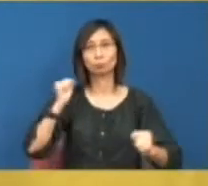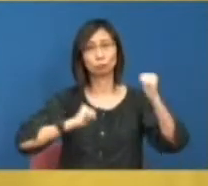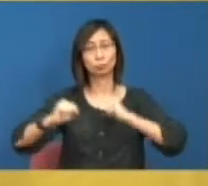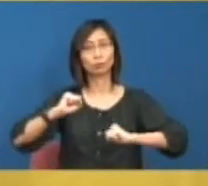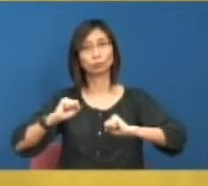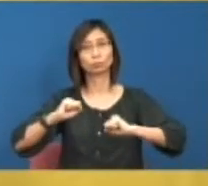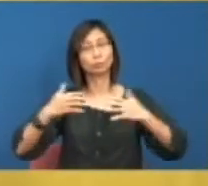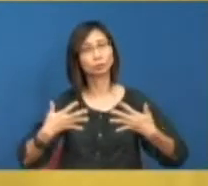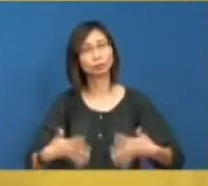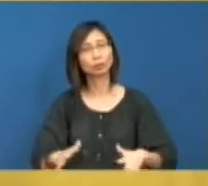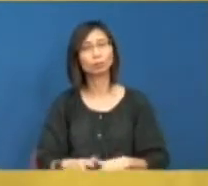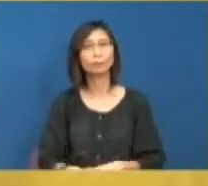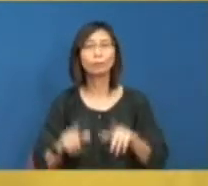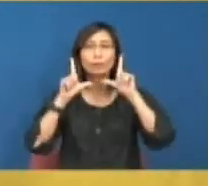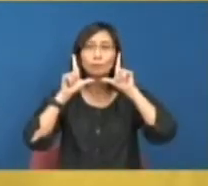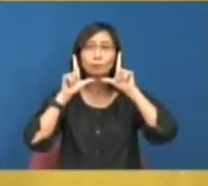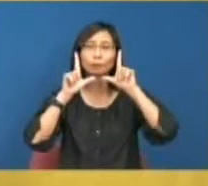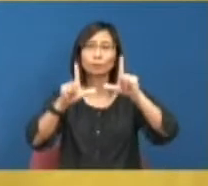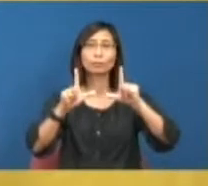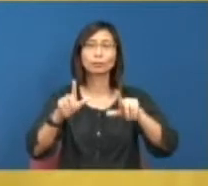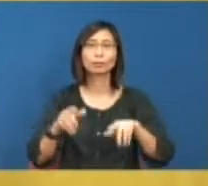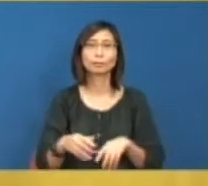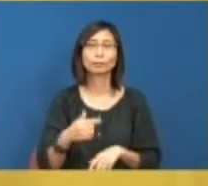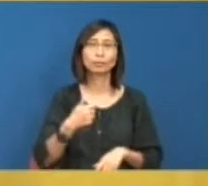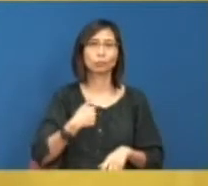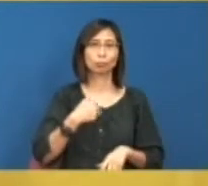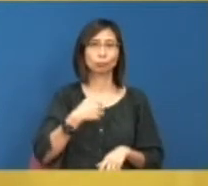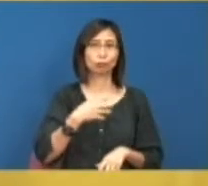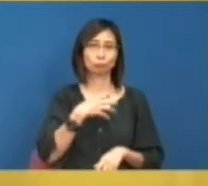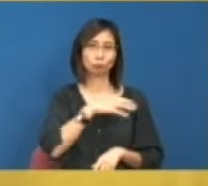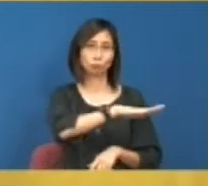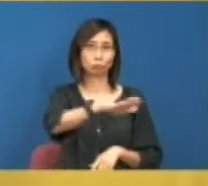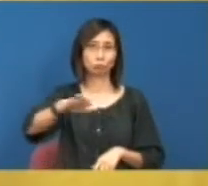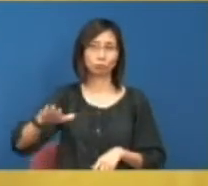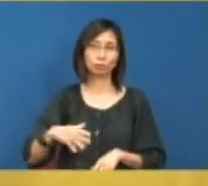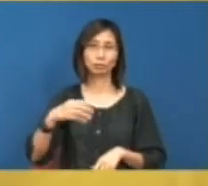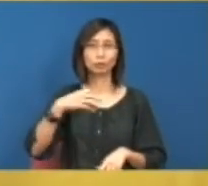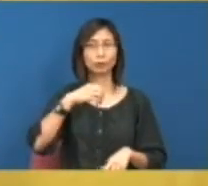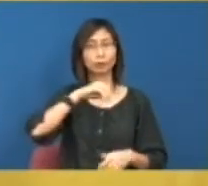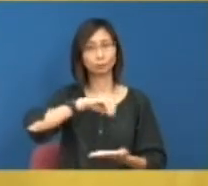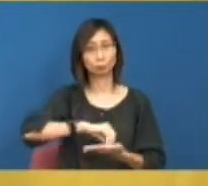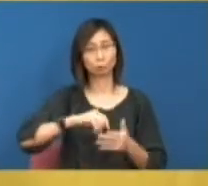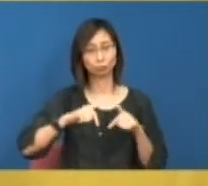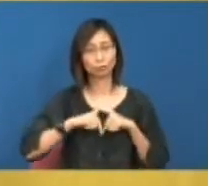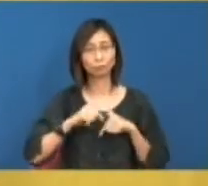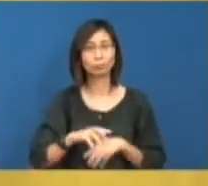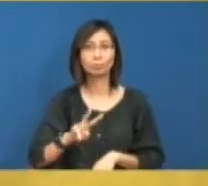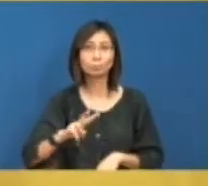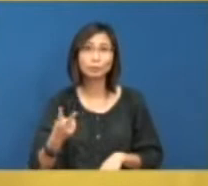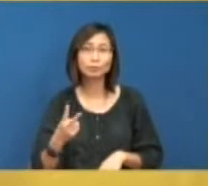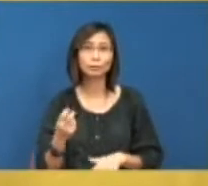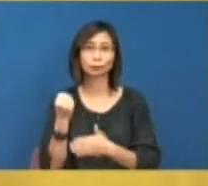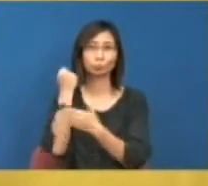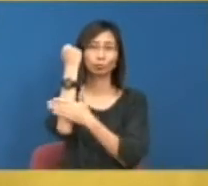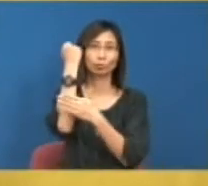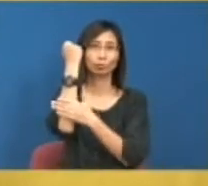力量，表達下我哋嘅決心同鬥志，然後將呢兩樣嘢浪漫化成為咧係一個革命或者階級鬥爭咧，其實大